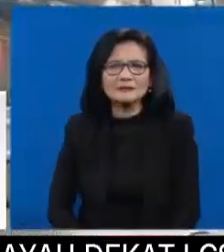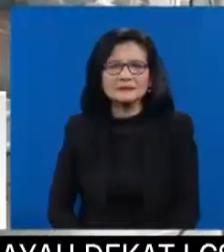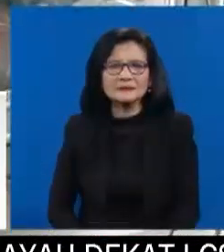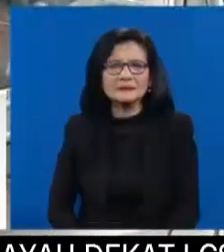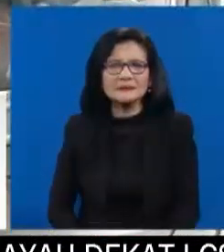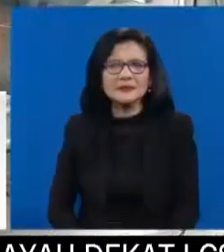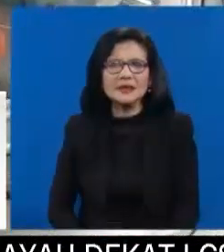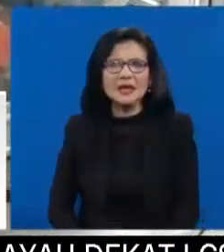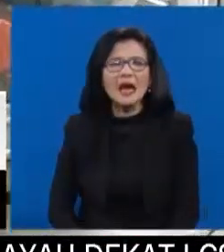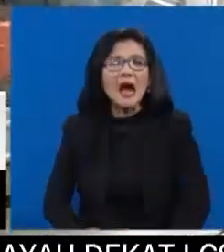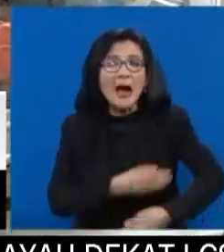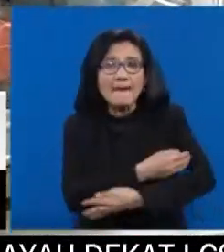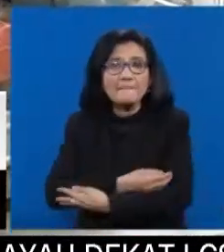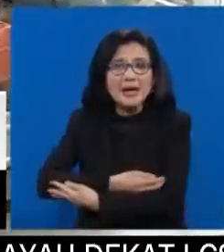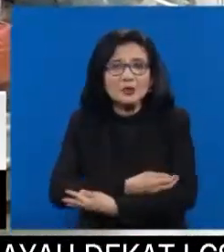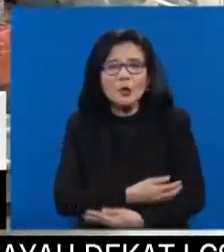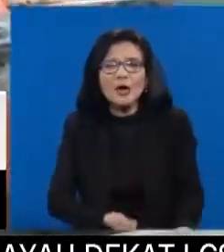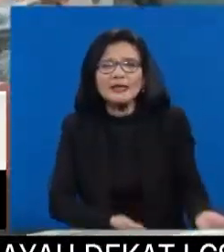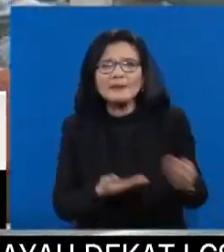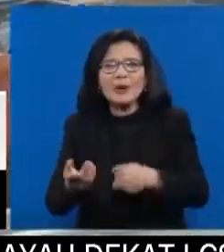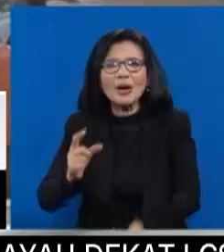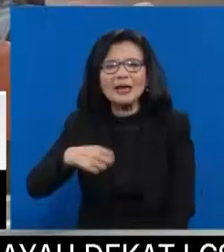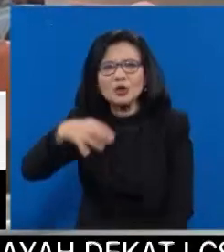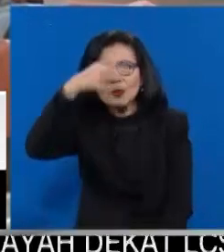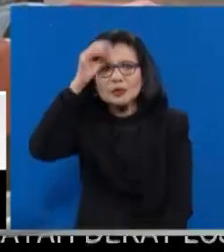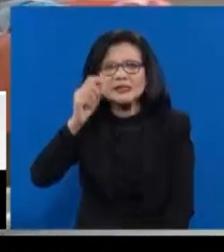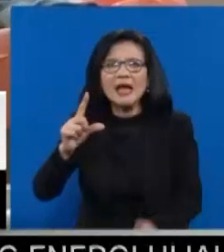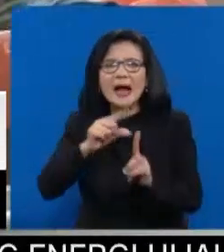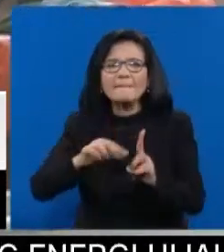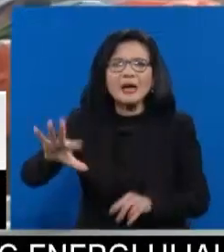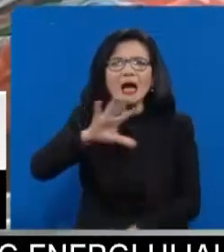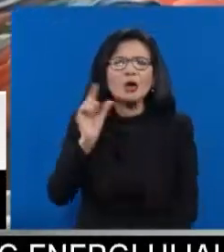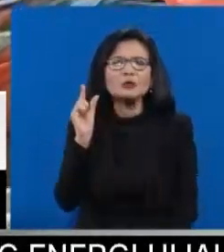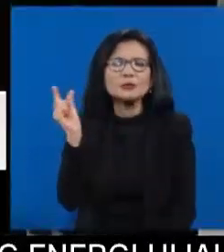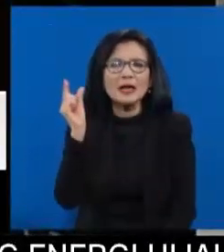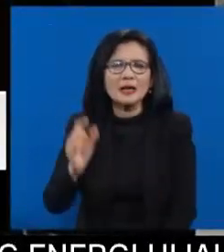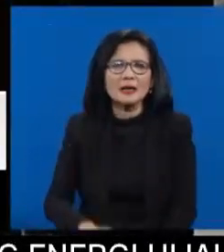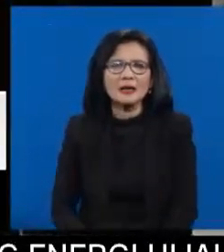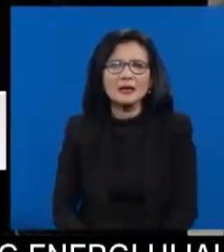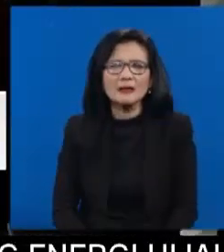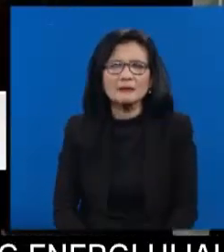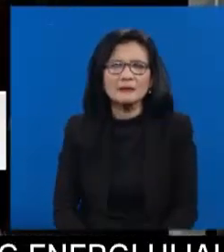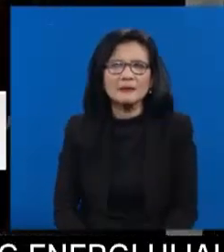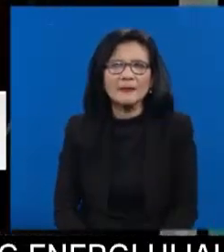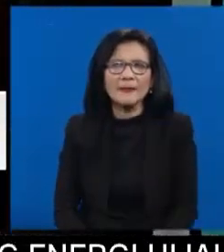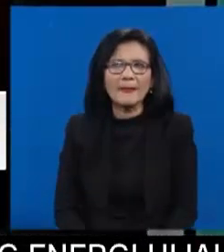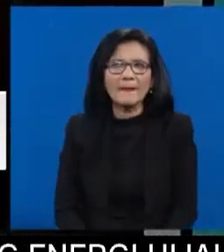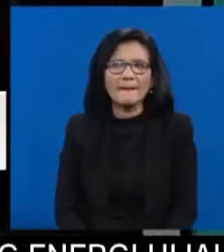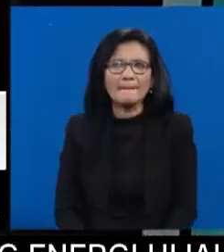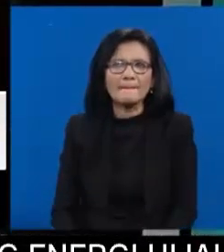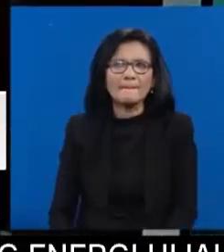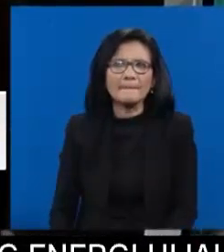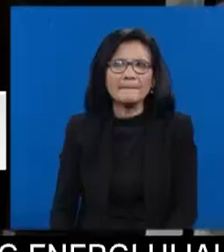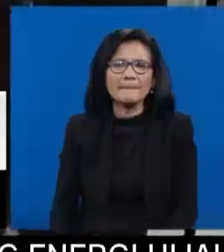Oleh warga, bayi Malang ini dibawa ke Polsek Pekalongan Utara sebelum dirawat di rumah sakit. Dan jenis kelamin